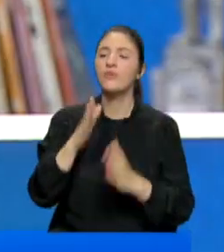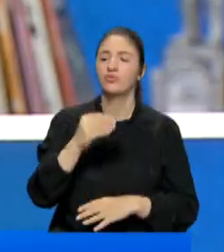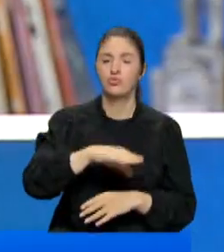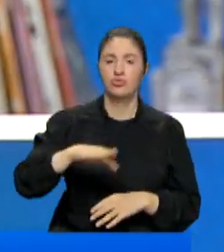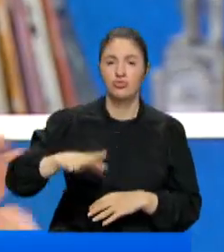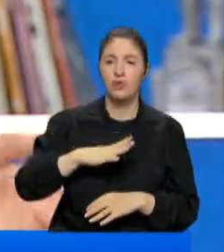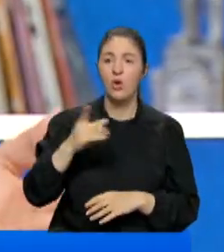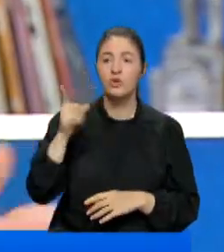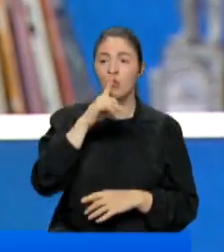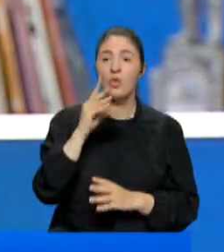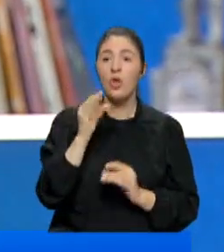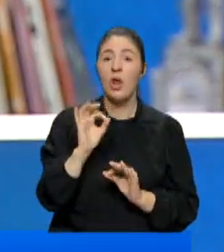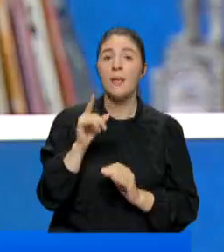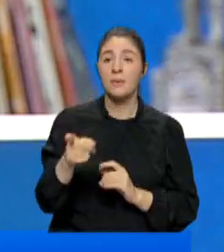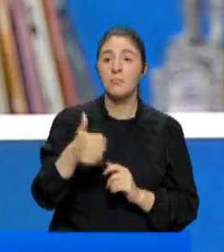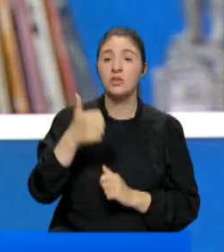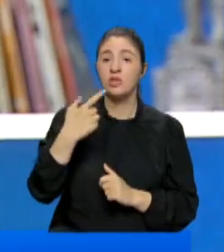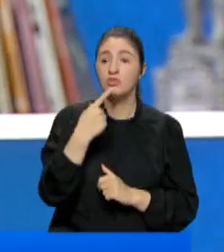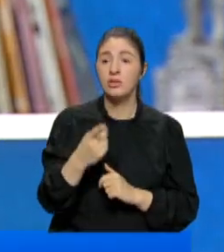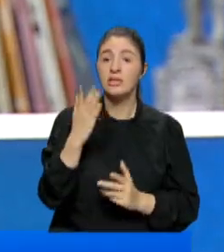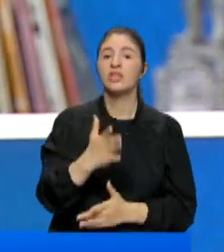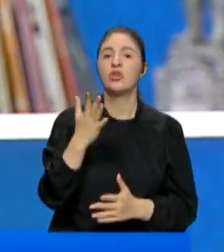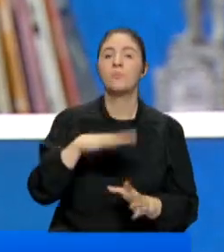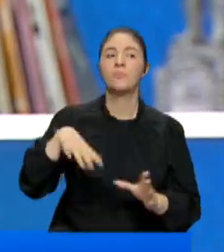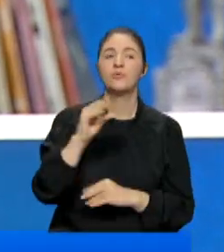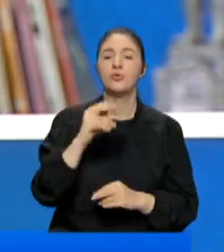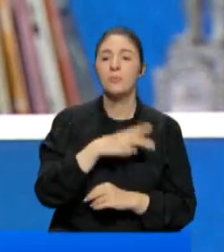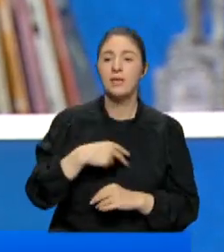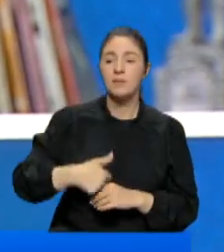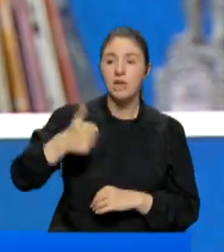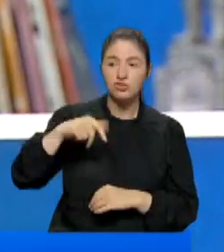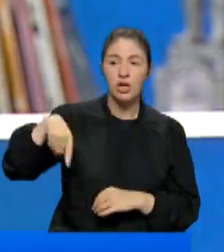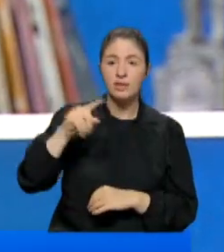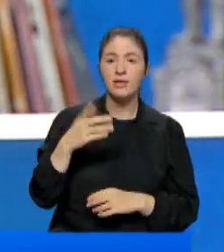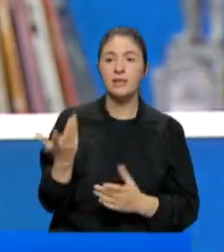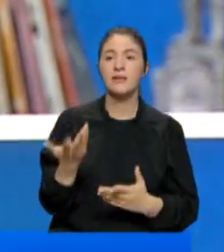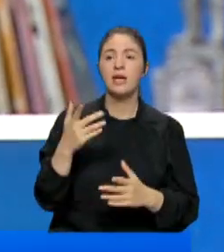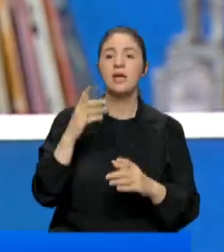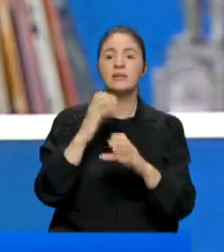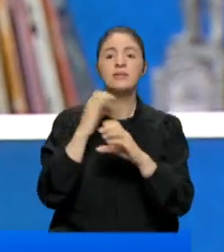var. Yani o yüzden o kadar önemli ki başkanın söylediği. Keşke bütün belediye başkanları yani